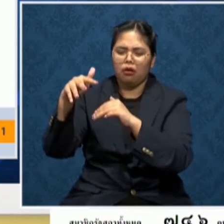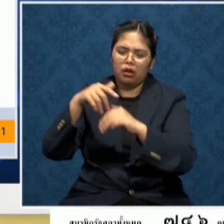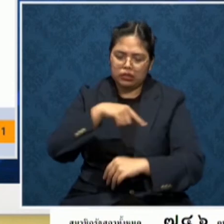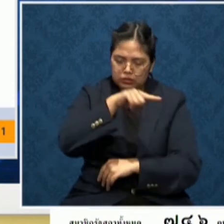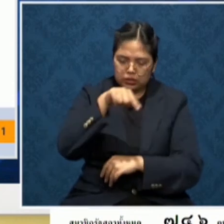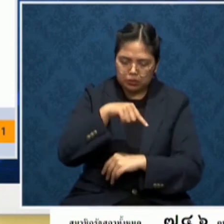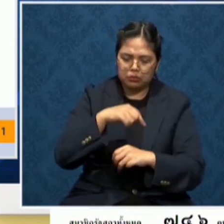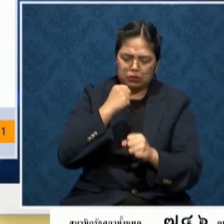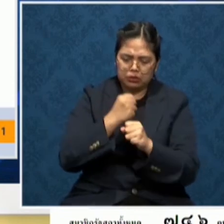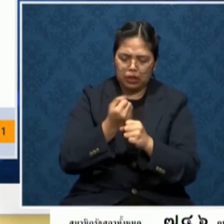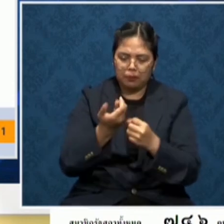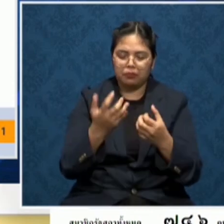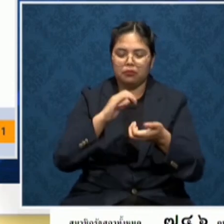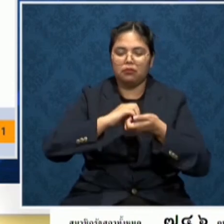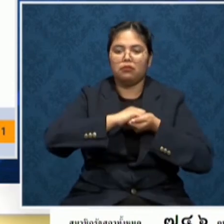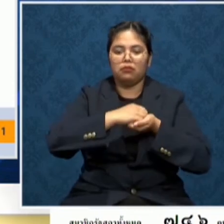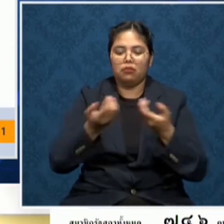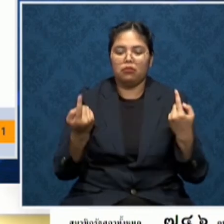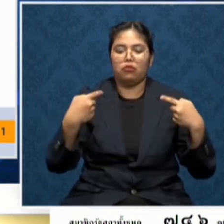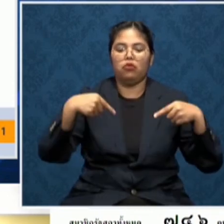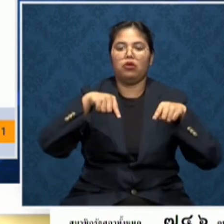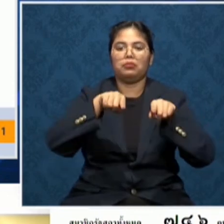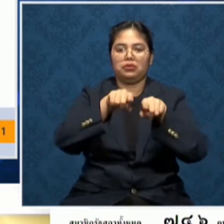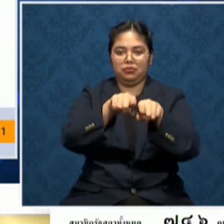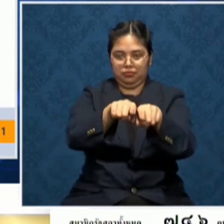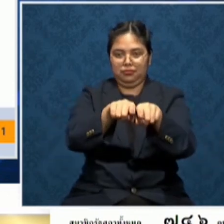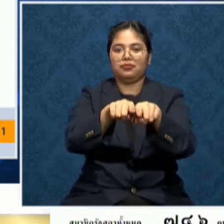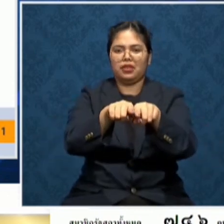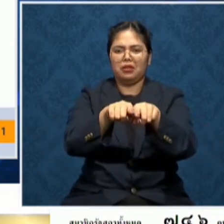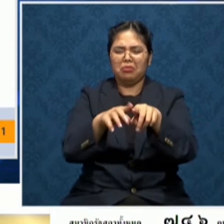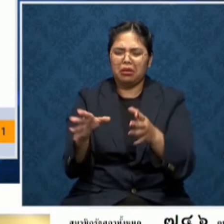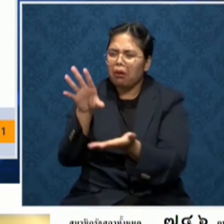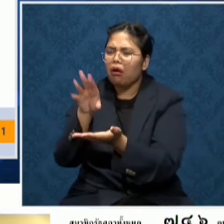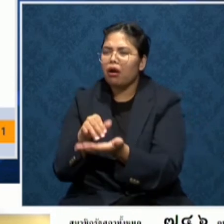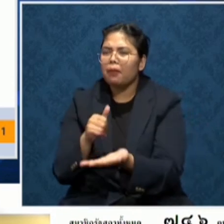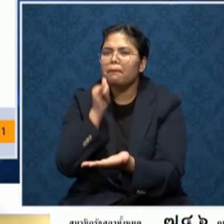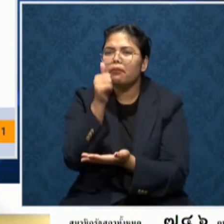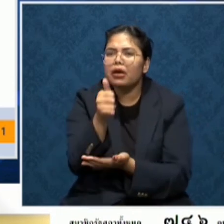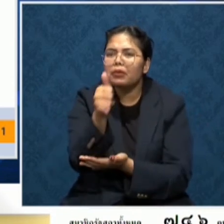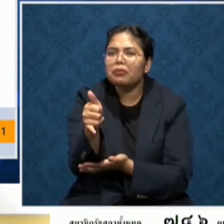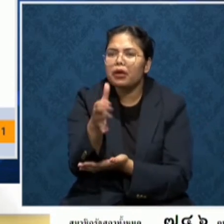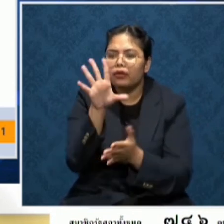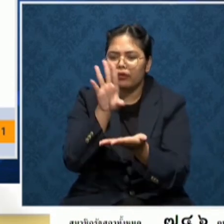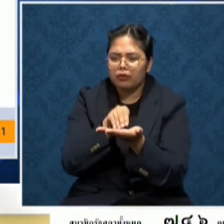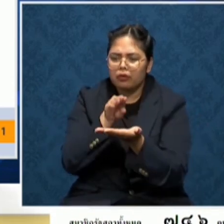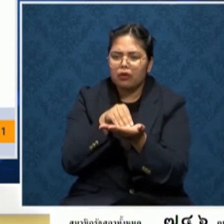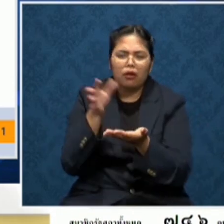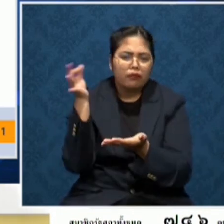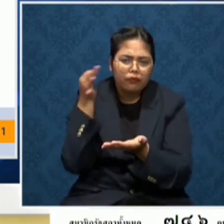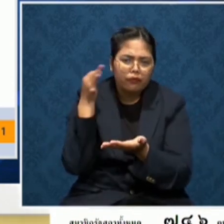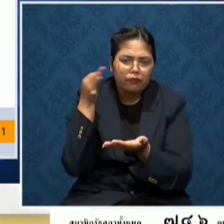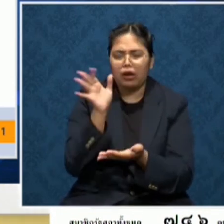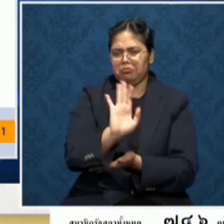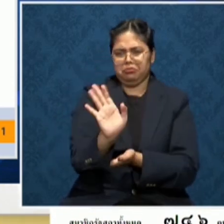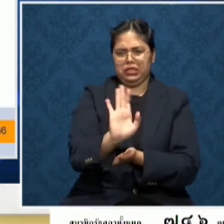ทศไม่ใช่มองเป็นฝ่ายตรงข้ามหรือไม่ใช่เพียงแค่ไปรับฟังความเห็นประชาชนโดยทั่วๆไปเท่านั้นครับขอภาพ